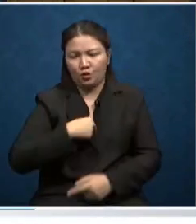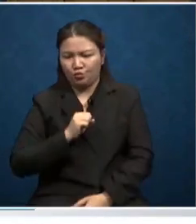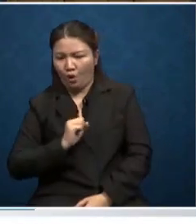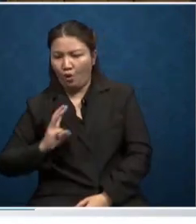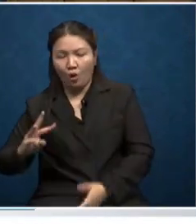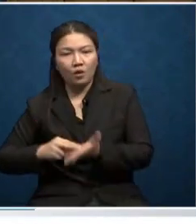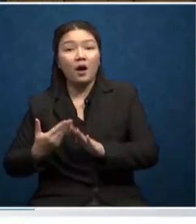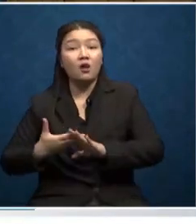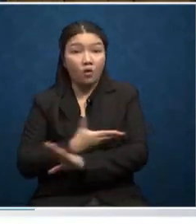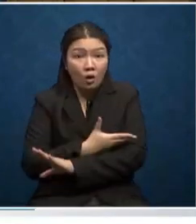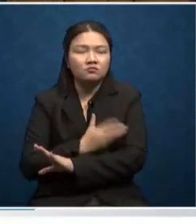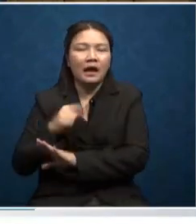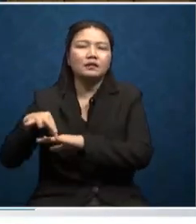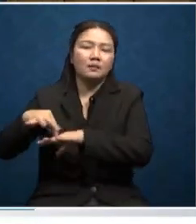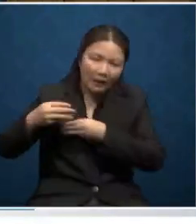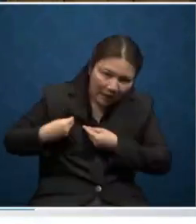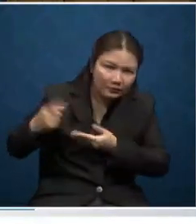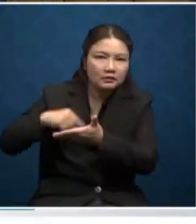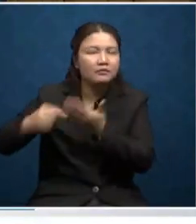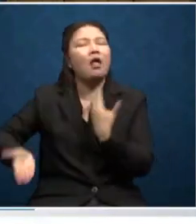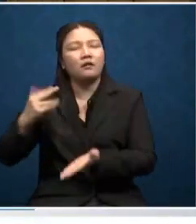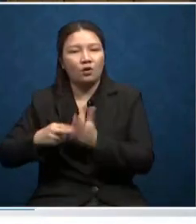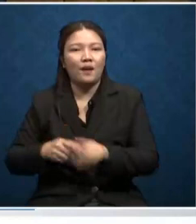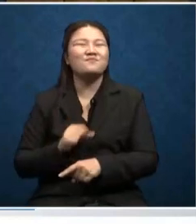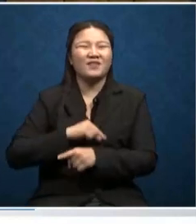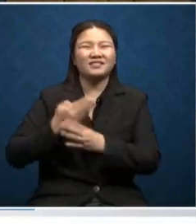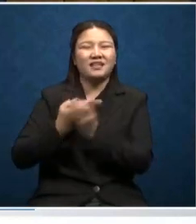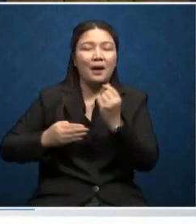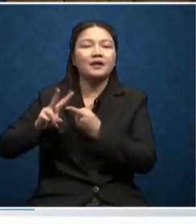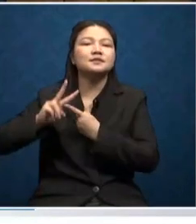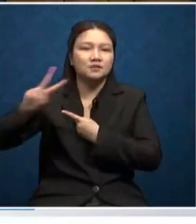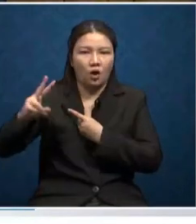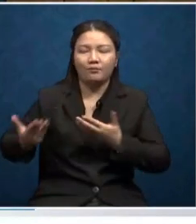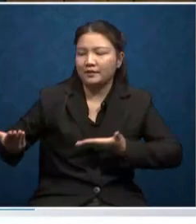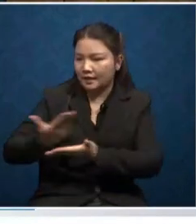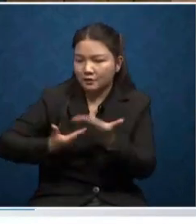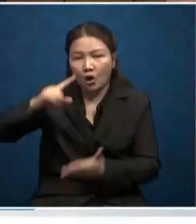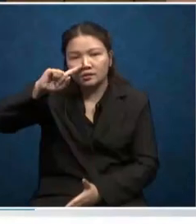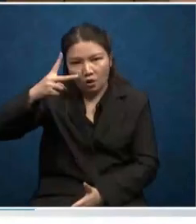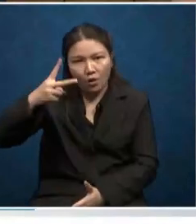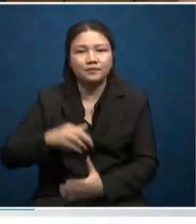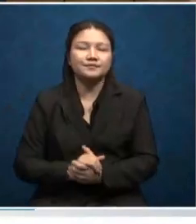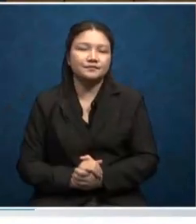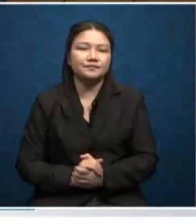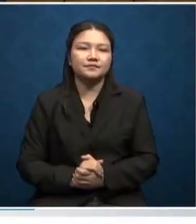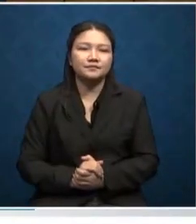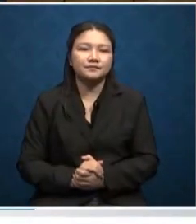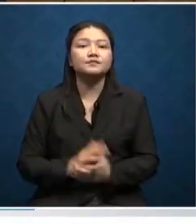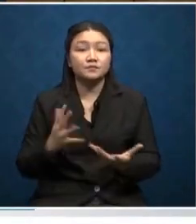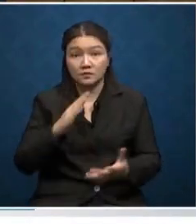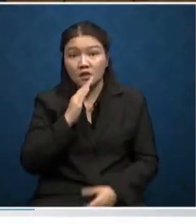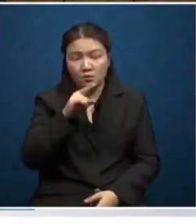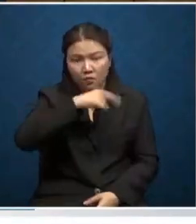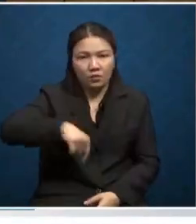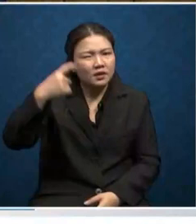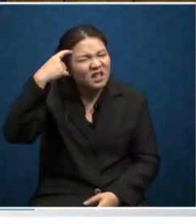จะมีที่มาอย่างไรถือเป็นสภาที่ 2เป็นสภากลั่นกรองถ้าเราเห็น